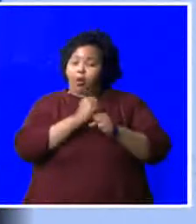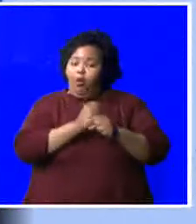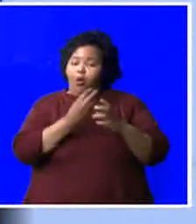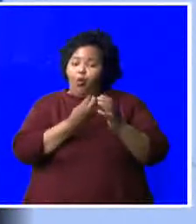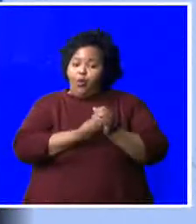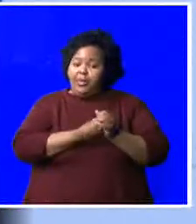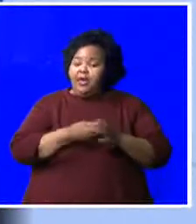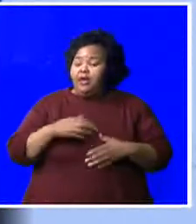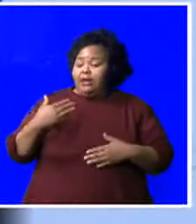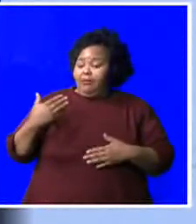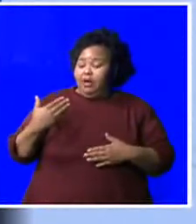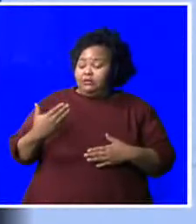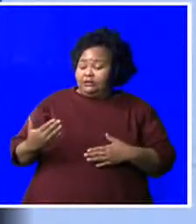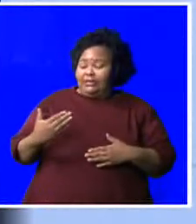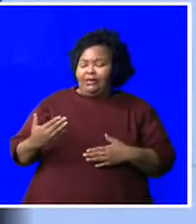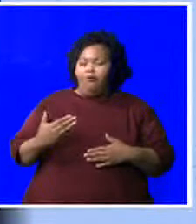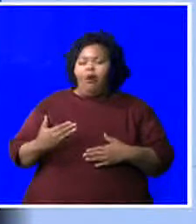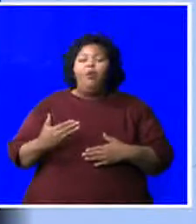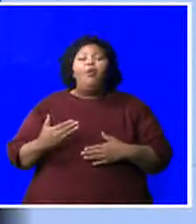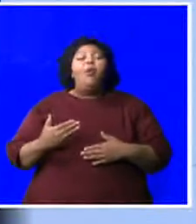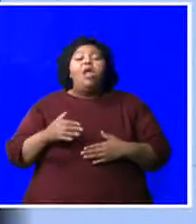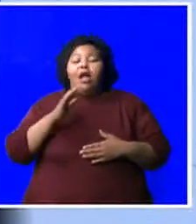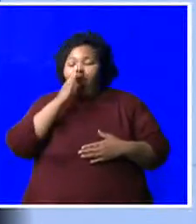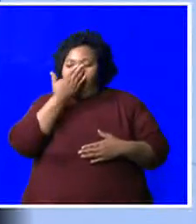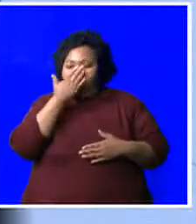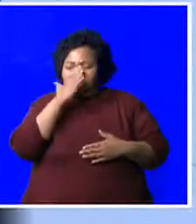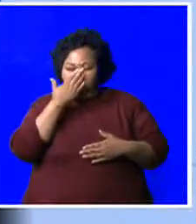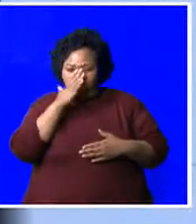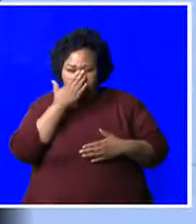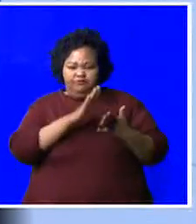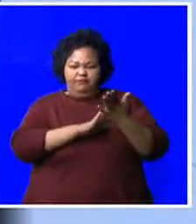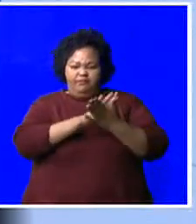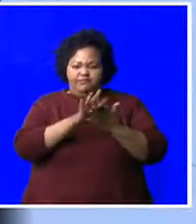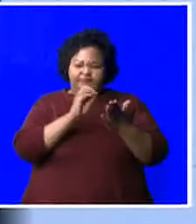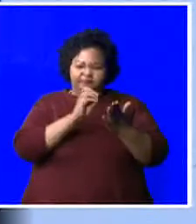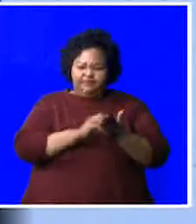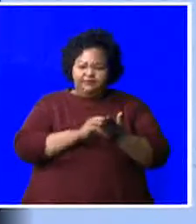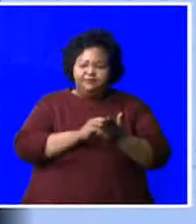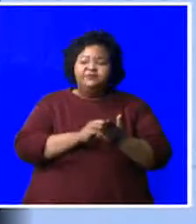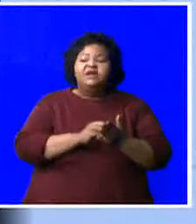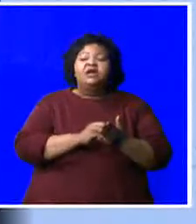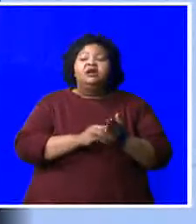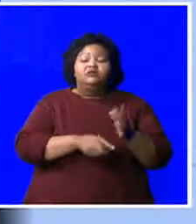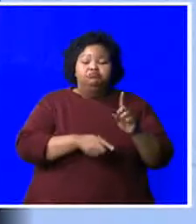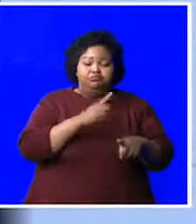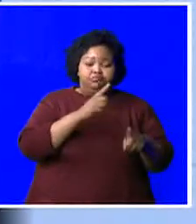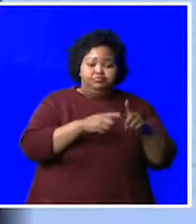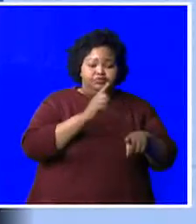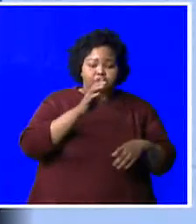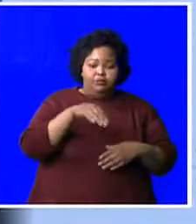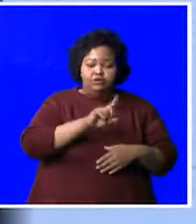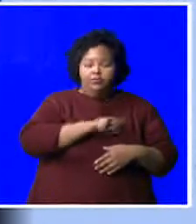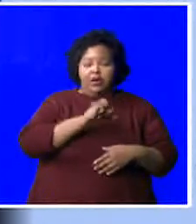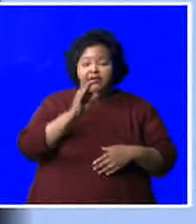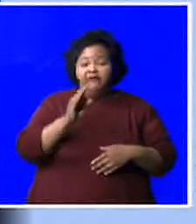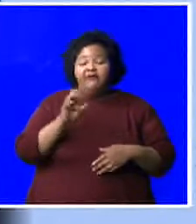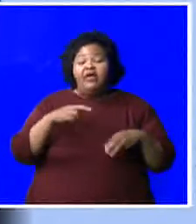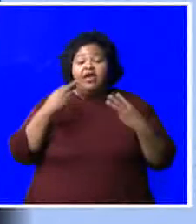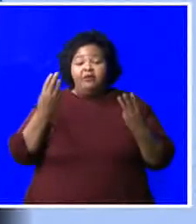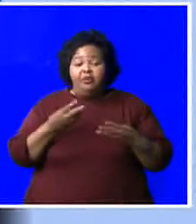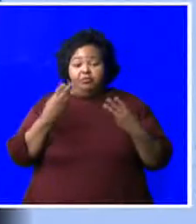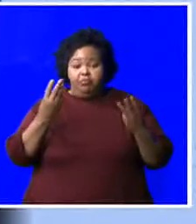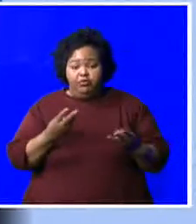ngifuna ukuthi wonke lo ganga ko lelivela kangwane usinaka ganga abhakte ngaphansi kwengonyama bese uthi inkosi ithi ibe ingakasho le